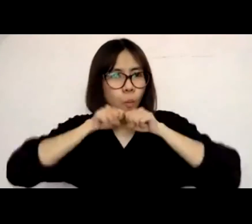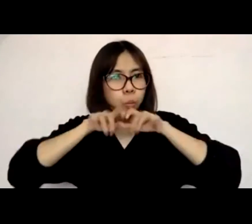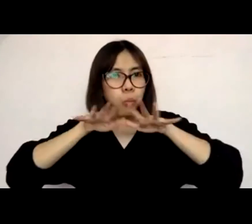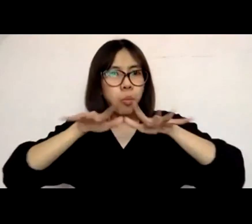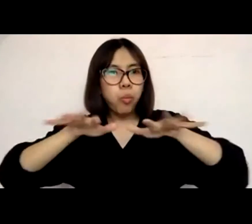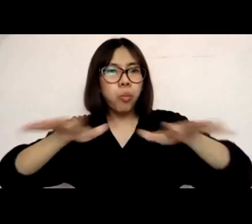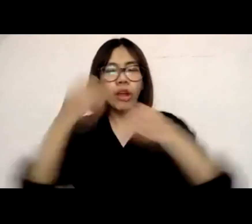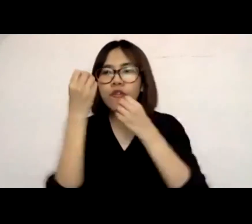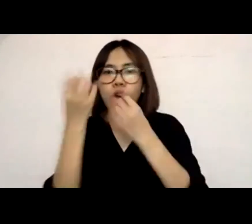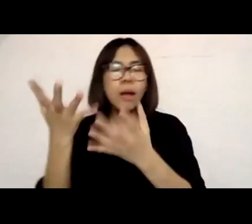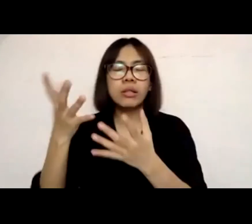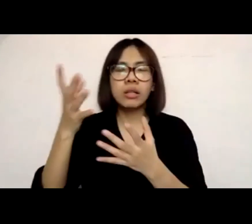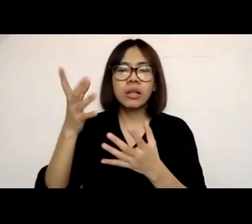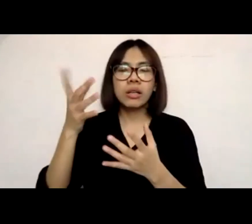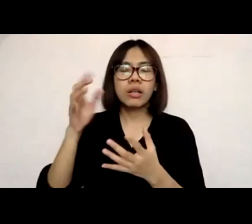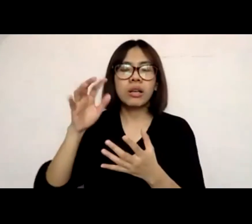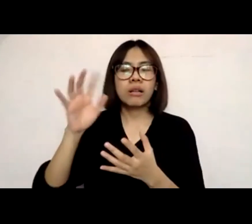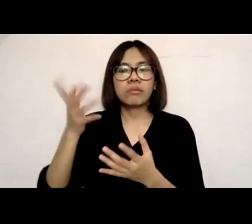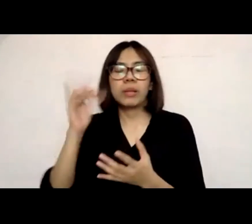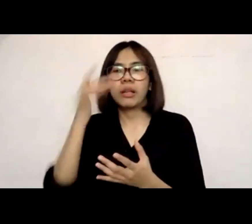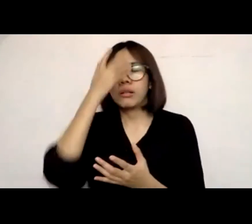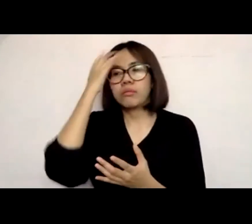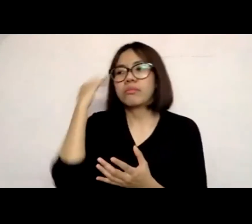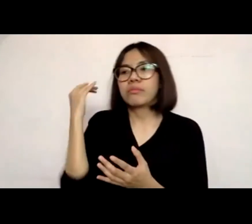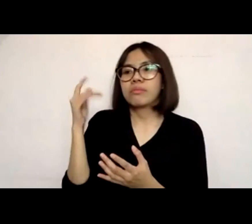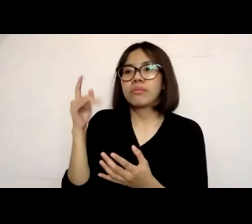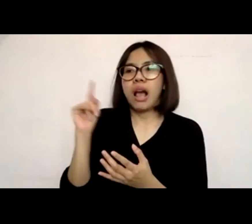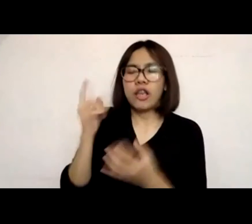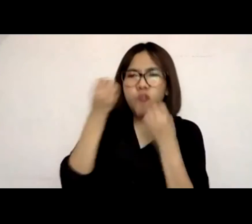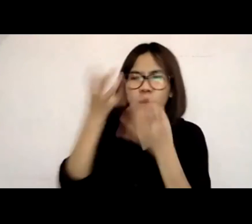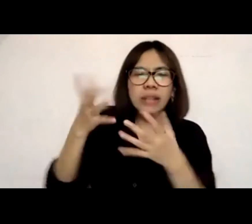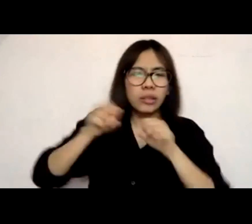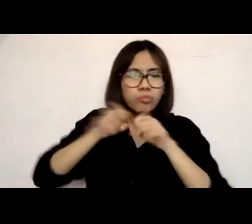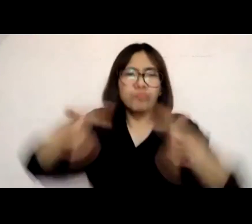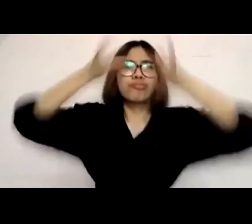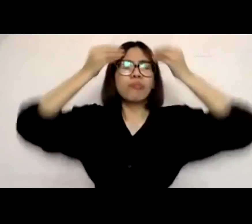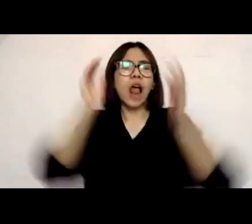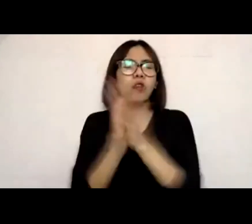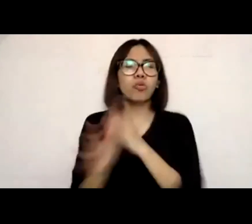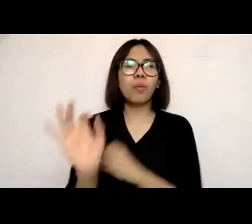kebutuhannya dari yang disabilitas untuk magang atau seperti apa. Kemudian yang kedua memang